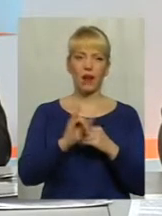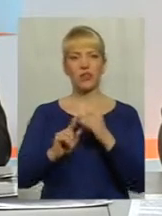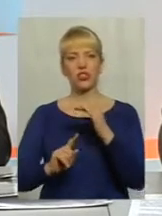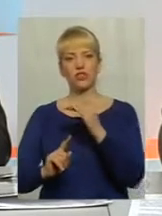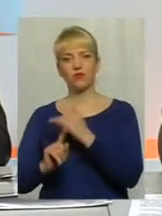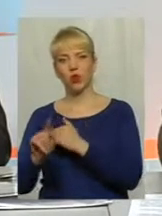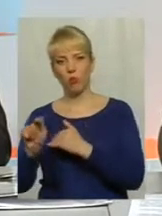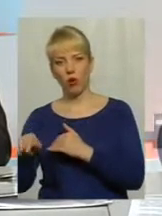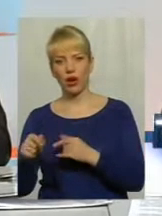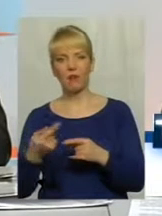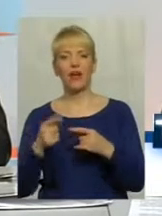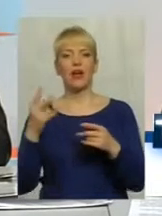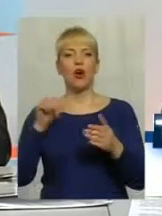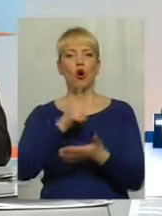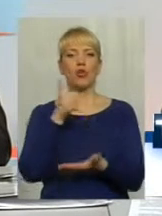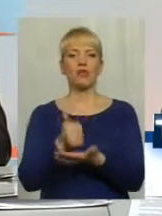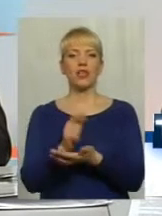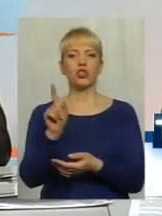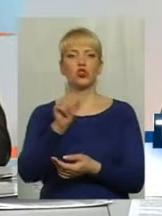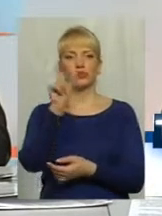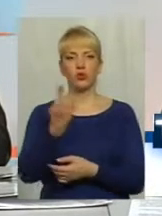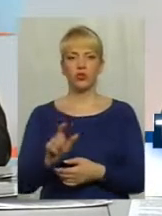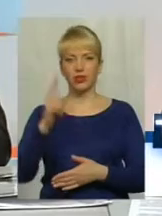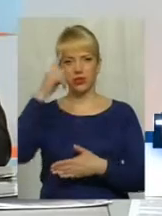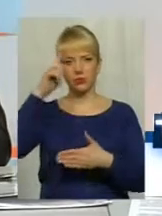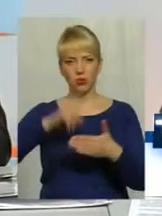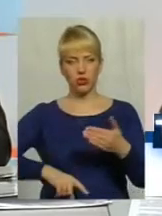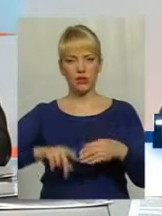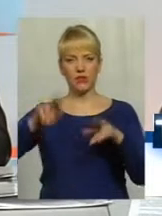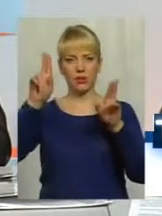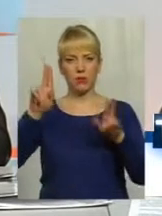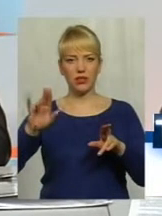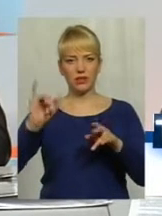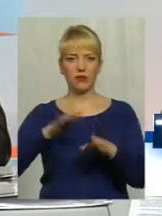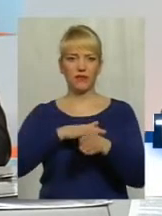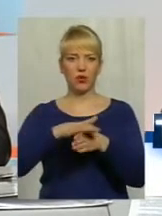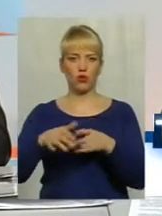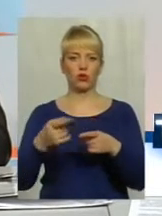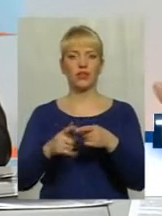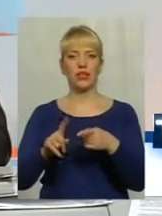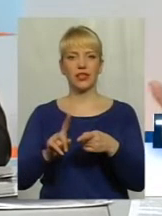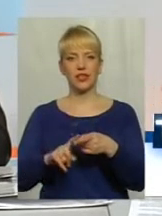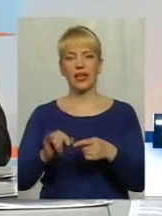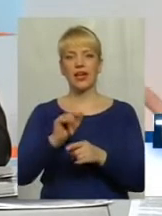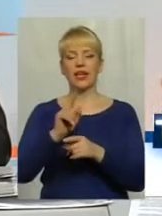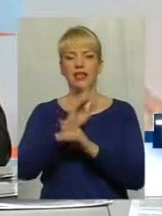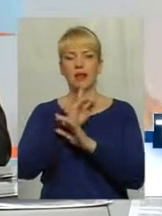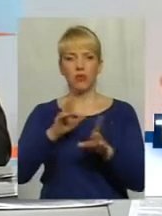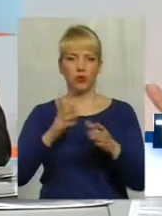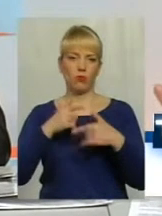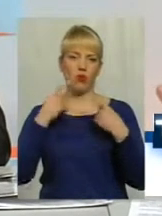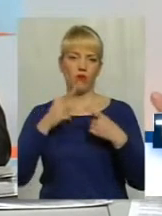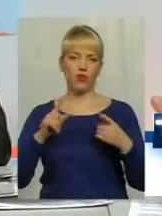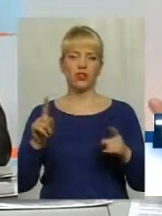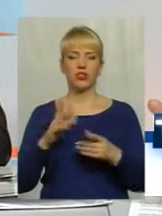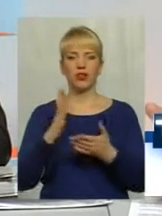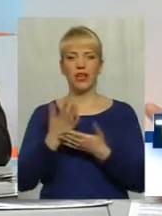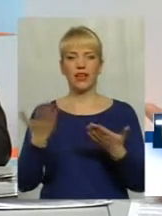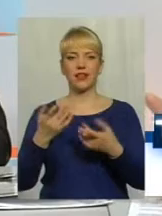щоб ця людина сповідувала ті принципи і виконувала їх. І тоді ми не будемо говорити, що якісь є